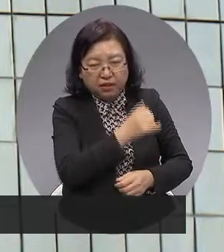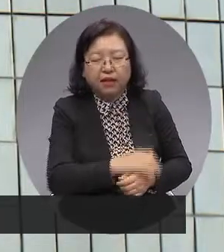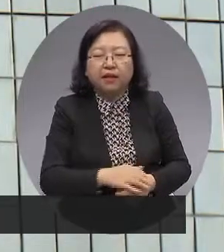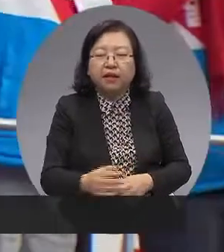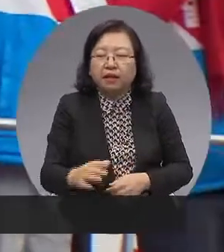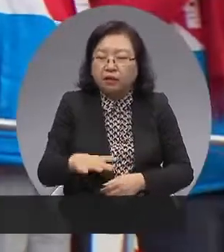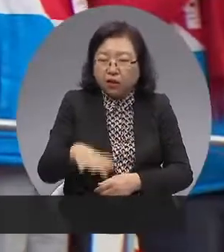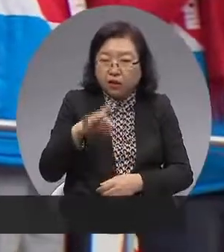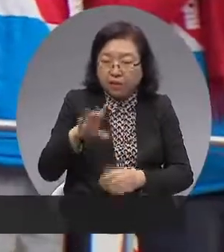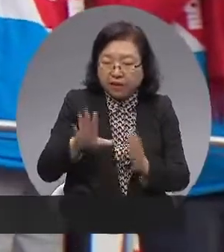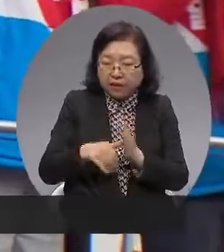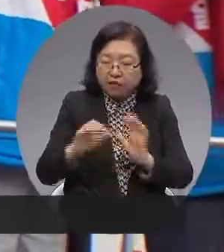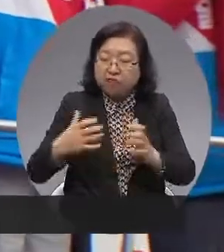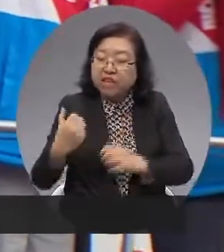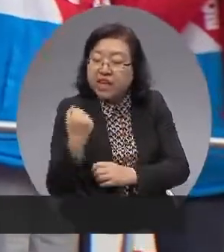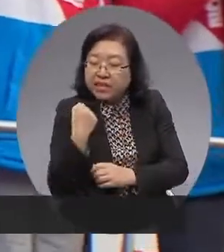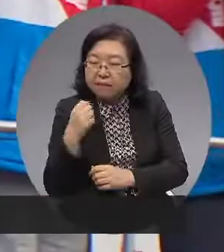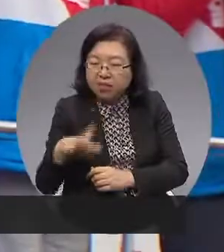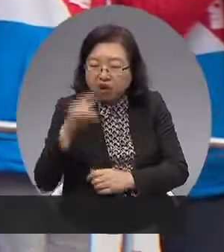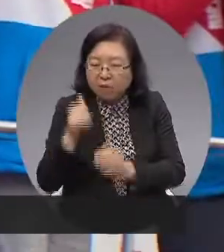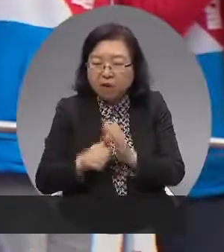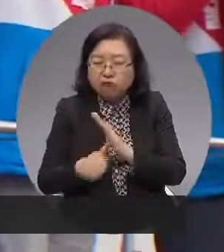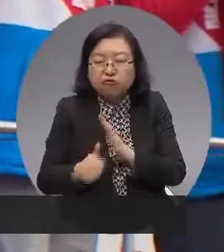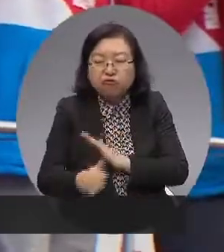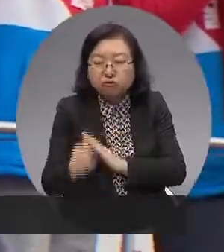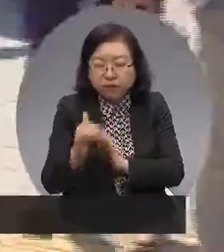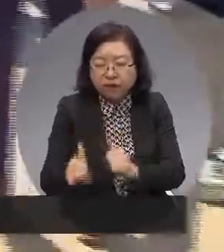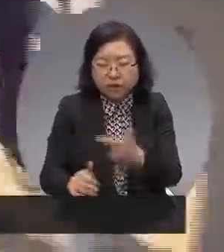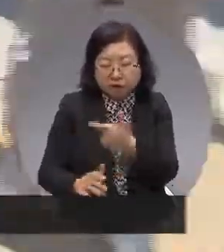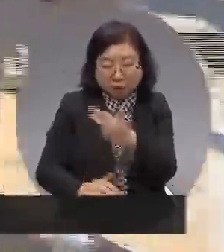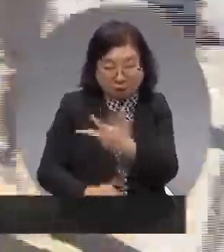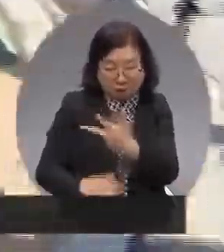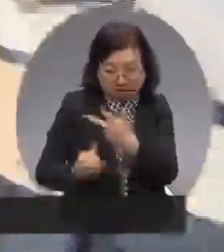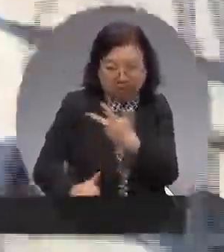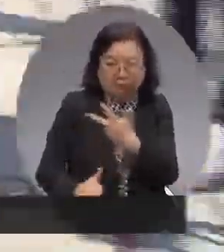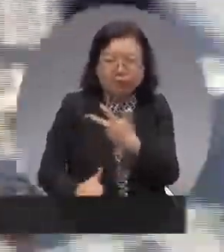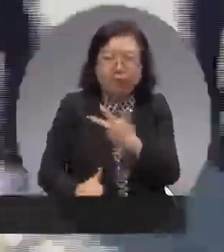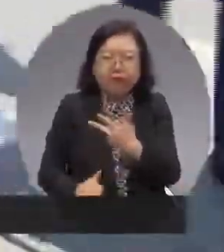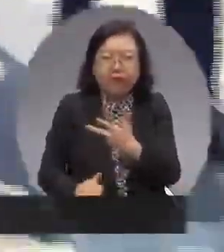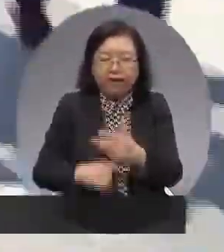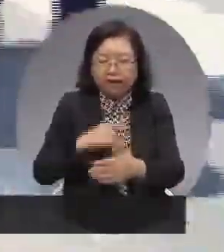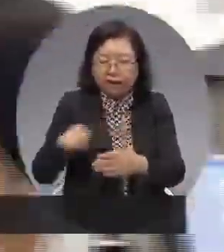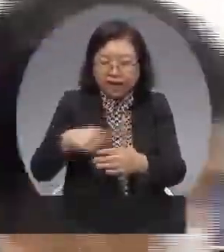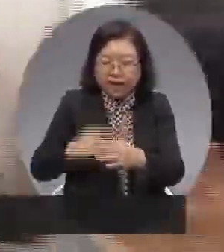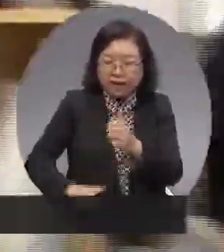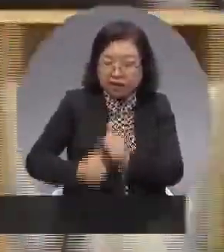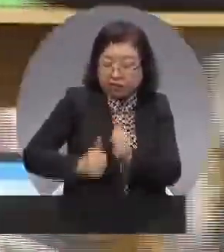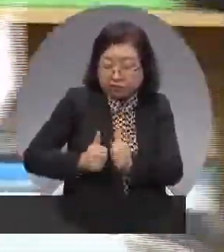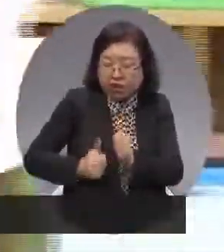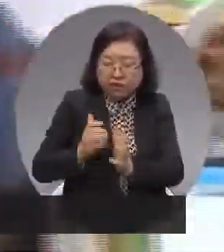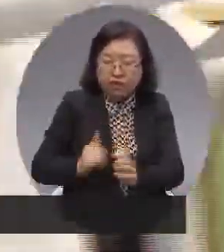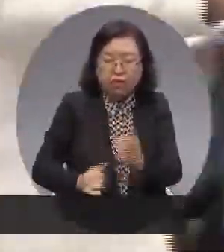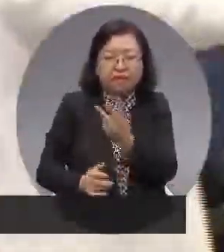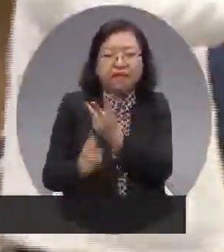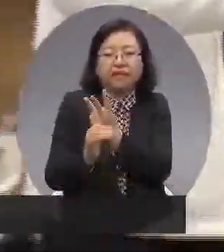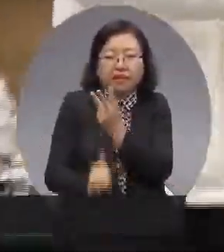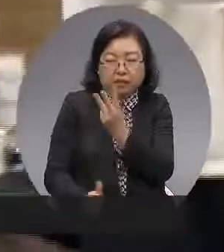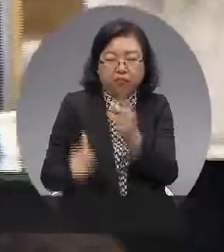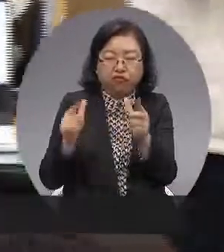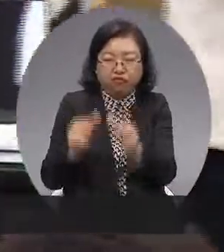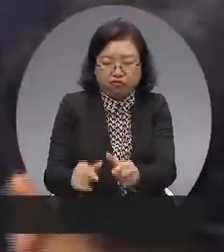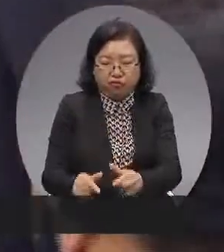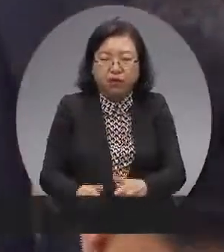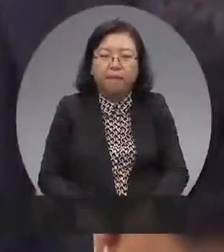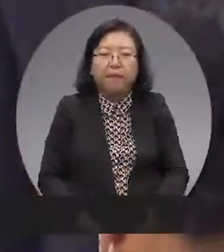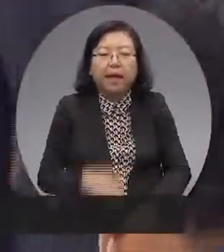충북지사 주자만 6~7명에 이르렀던 국민의힘. 경선 후보자가 3명으로 압축되며 공천장을